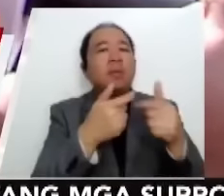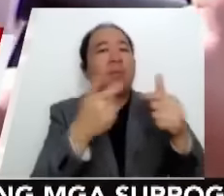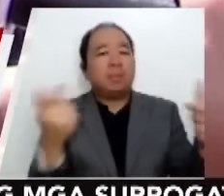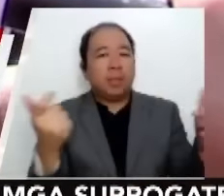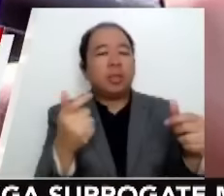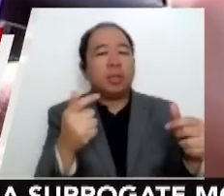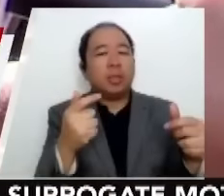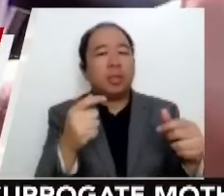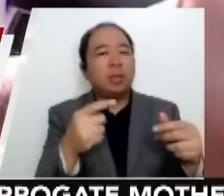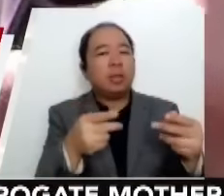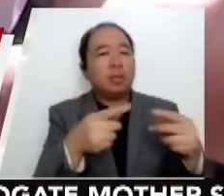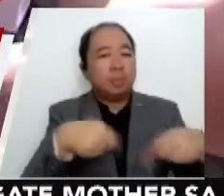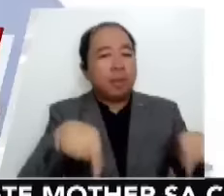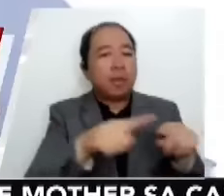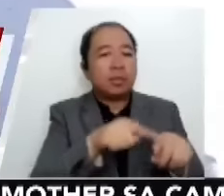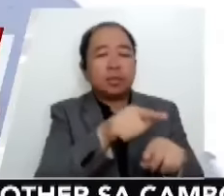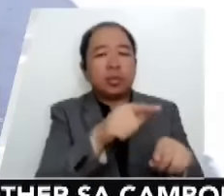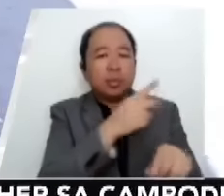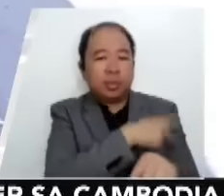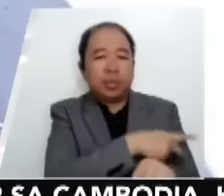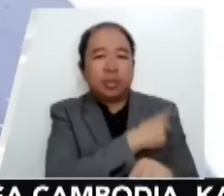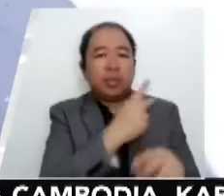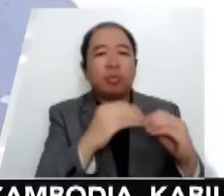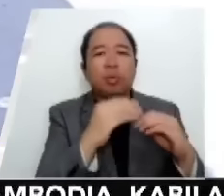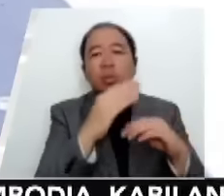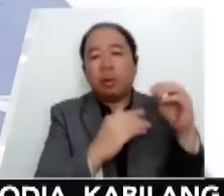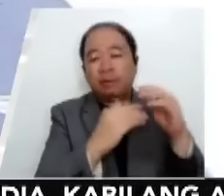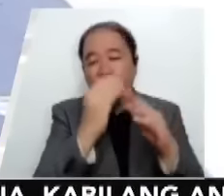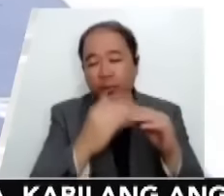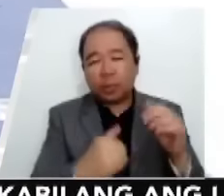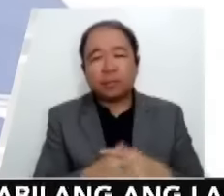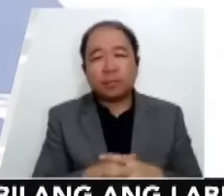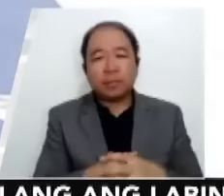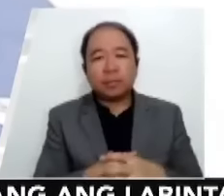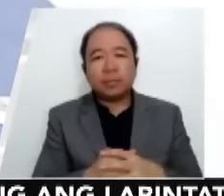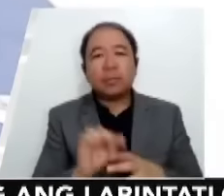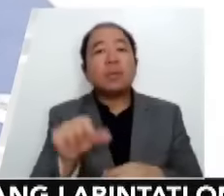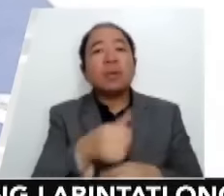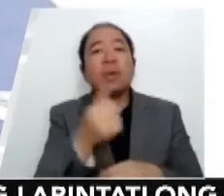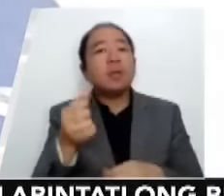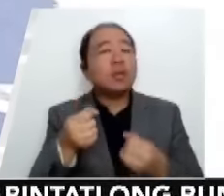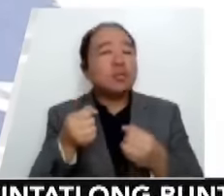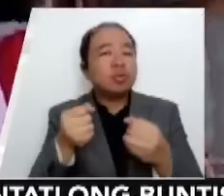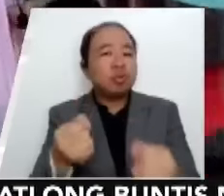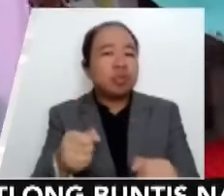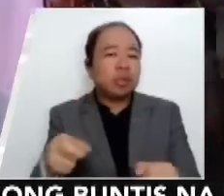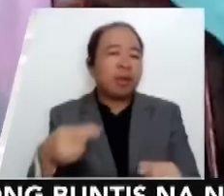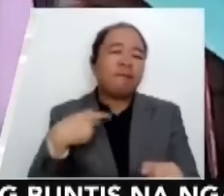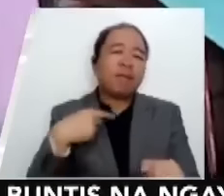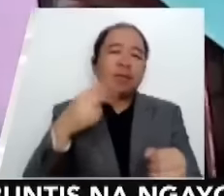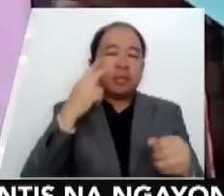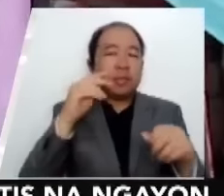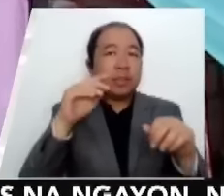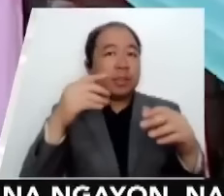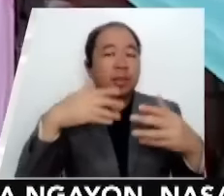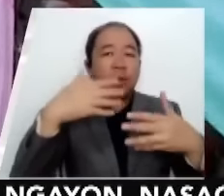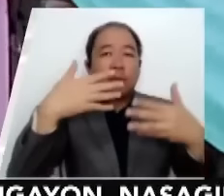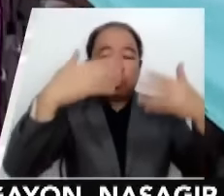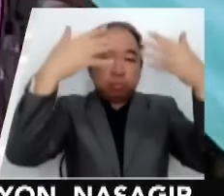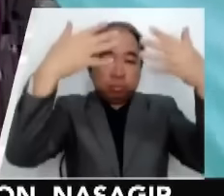pasyente magiging comfortable. Sa General Espino Street naman, mga lona ng mga tindahang sumakop sa